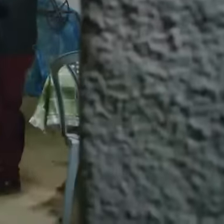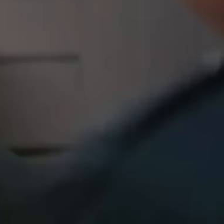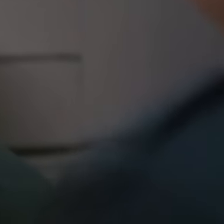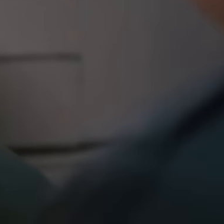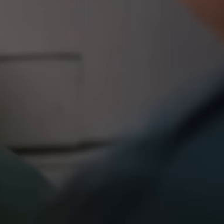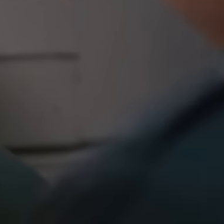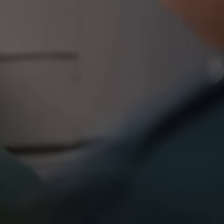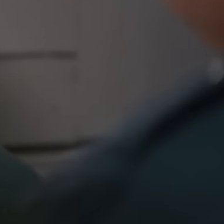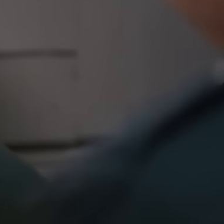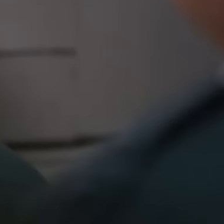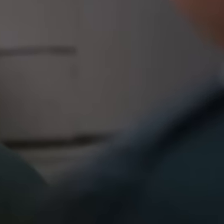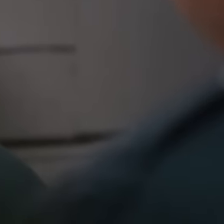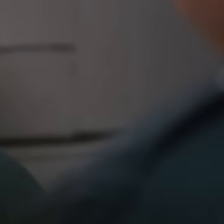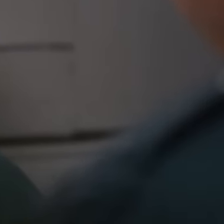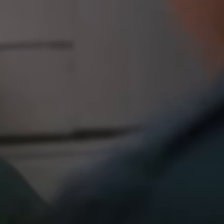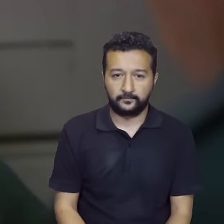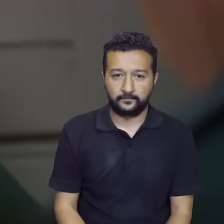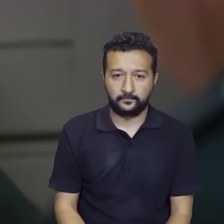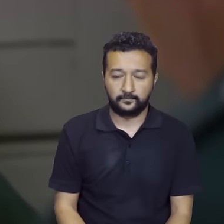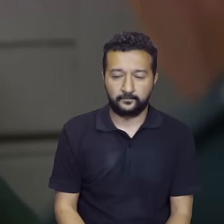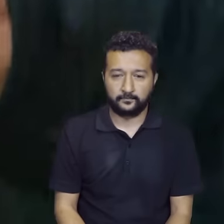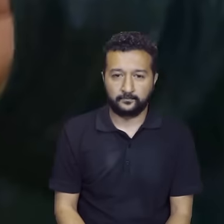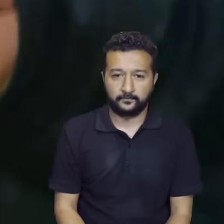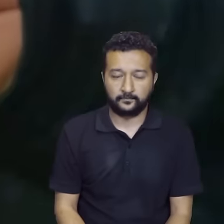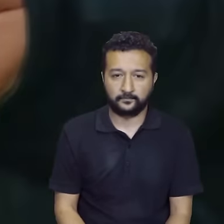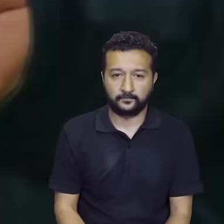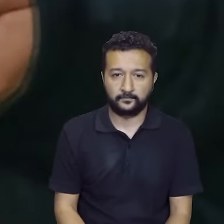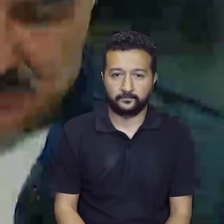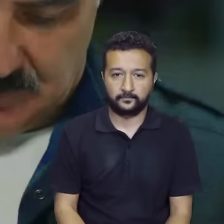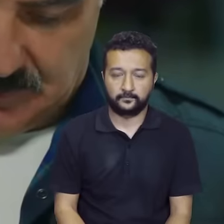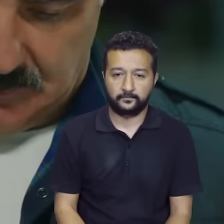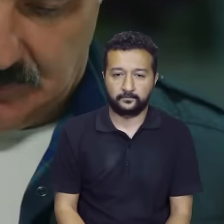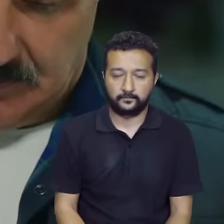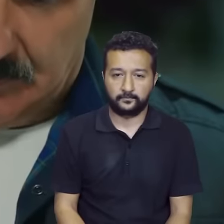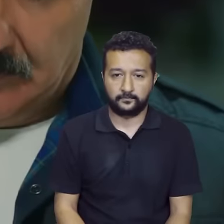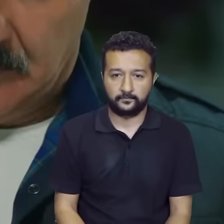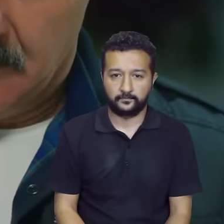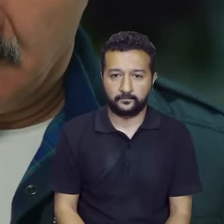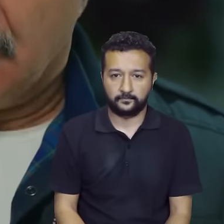Şener boş şişeyi bahçeye attı. Ayşen endişelenerek panikledi.